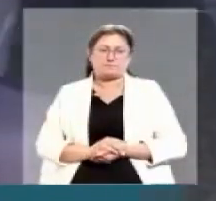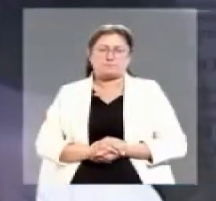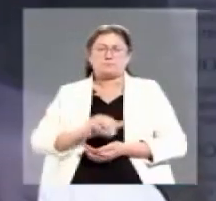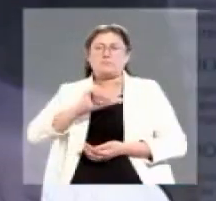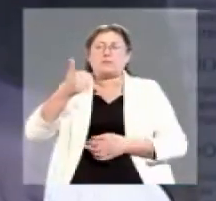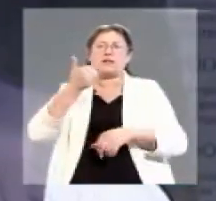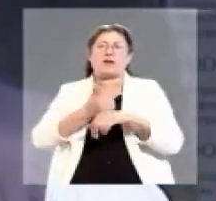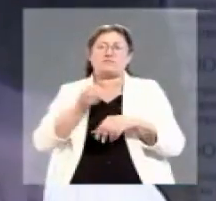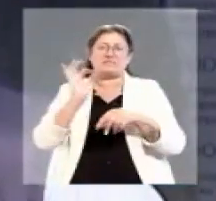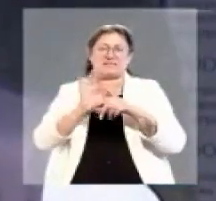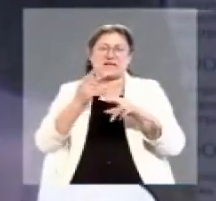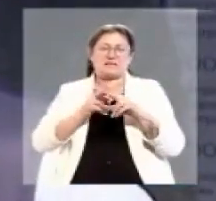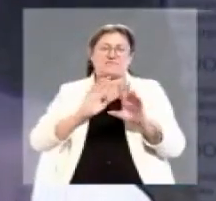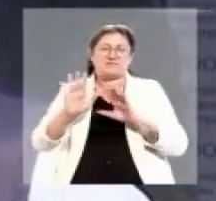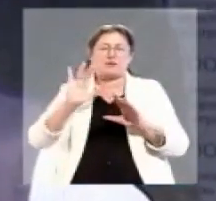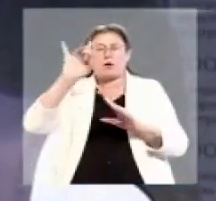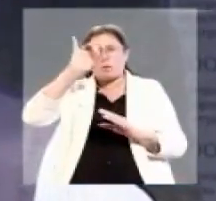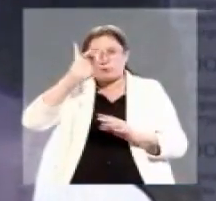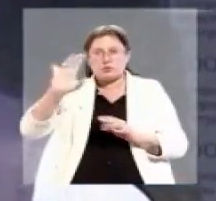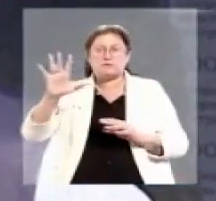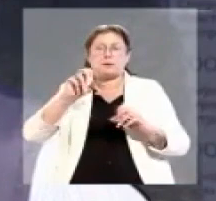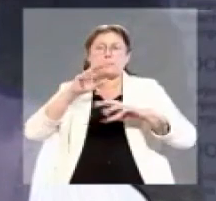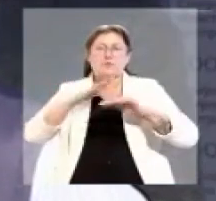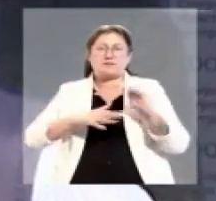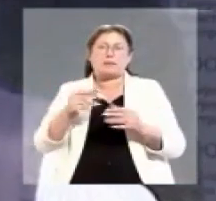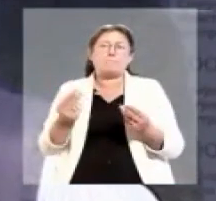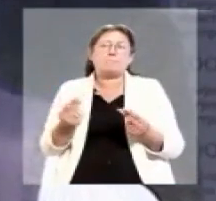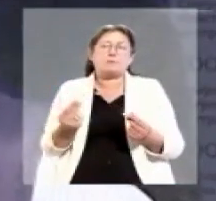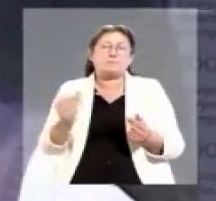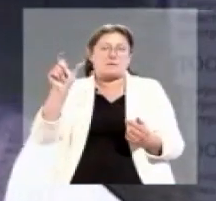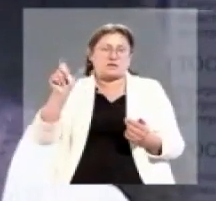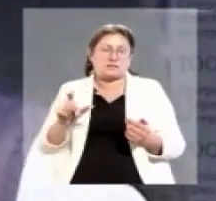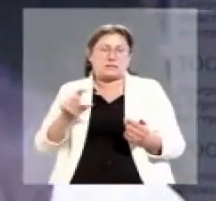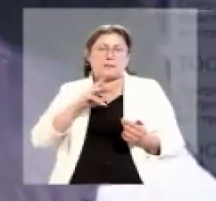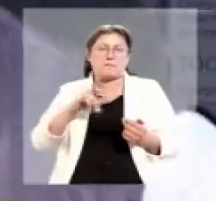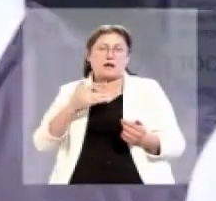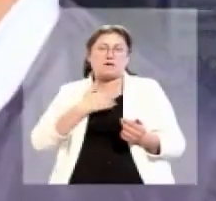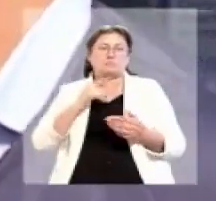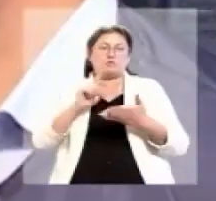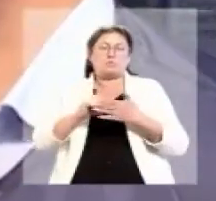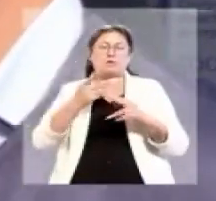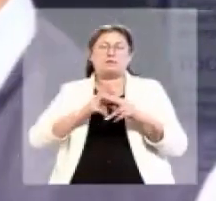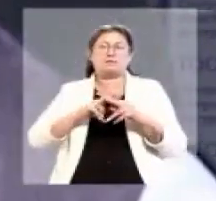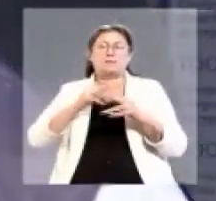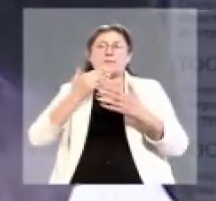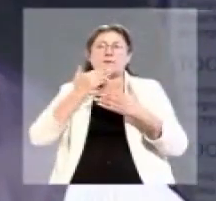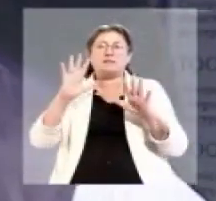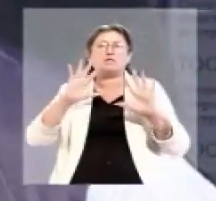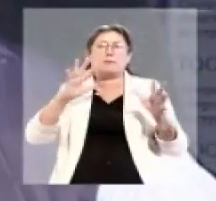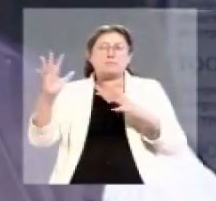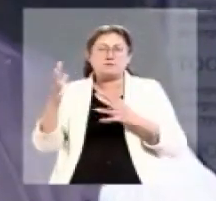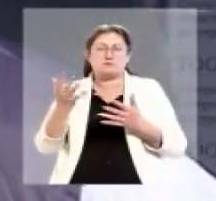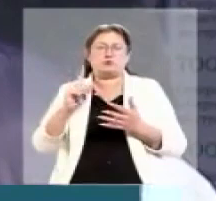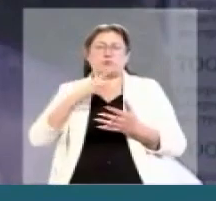Самая главная цель этой выставки – это популяризация профессии предпринимателя. Мы хотим, чтобы в свете вот последних событий, в свете того,